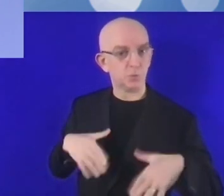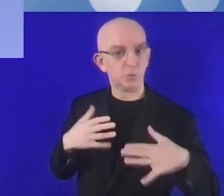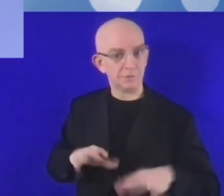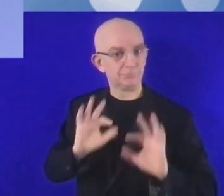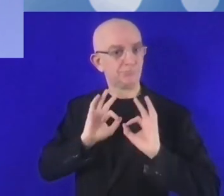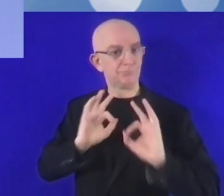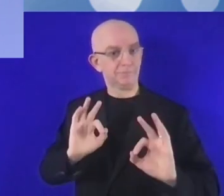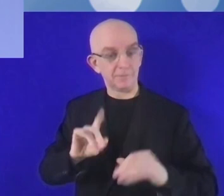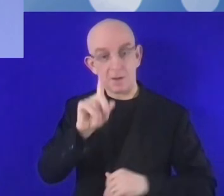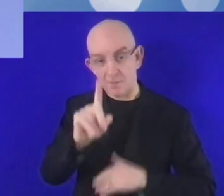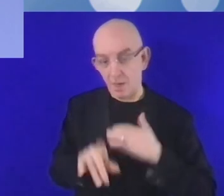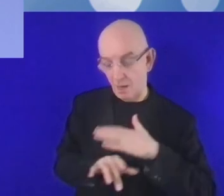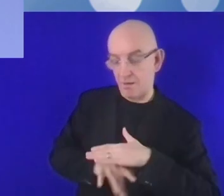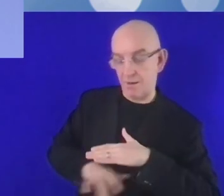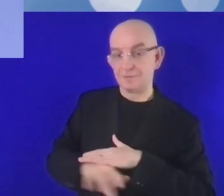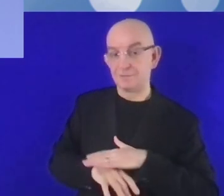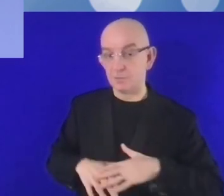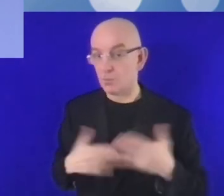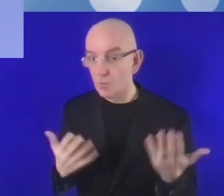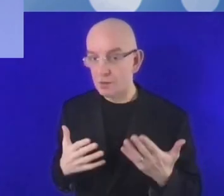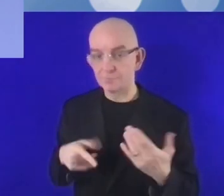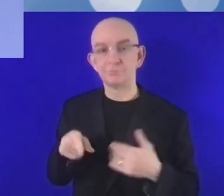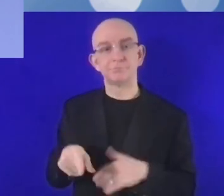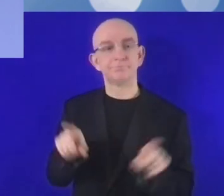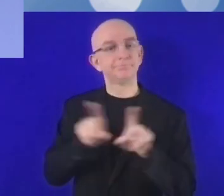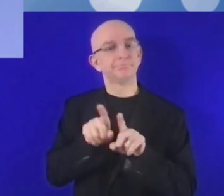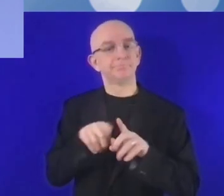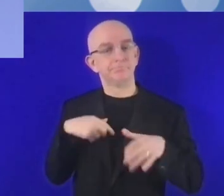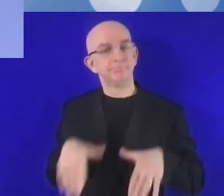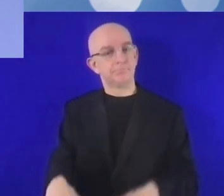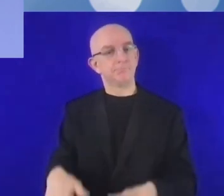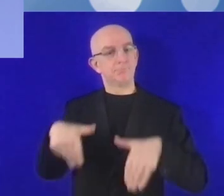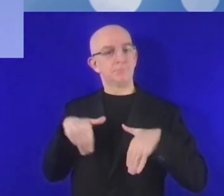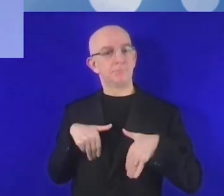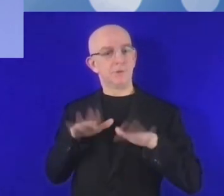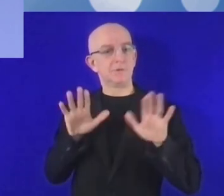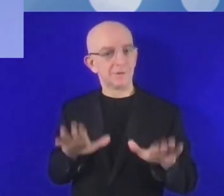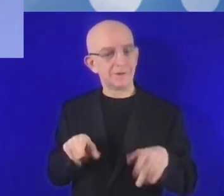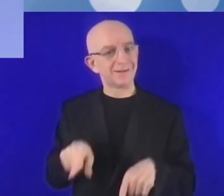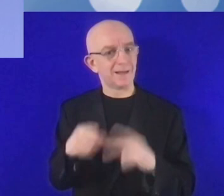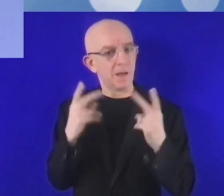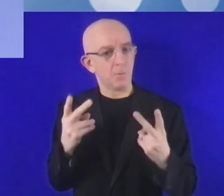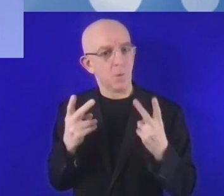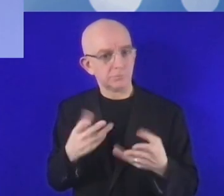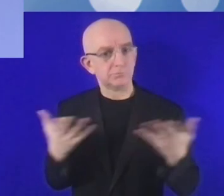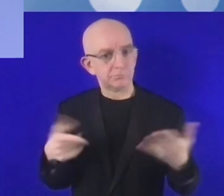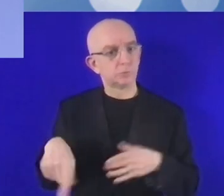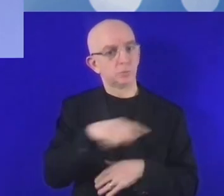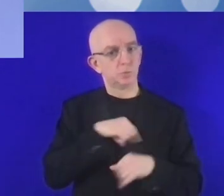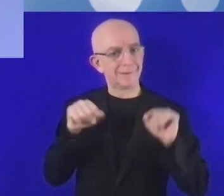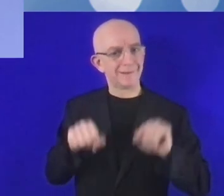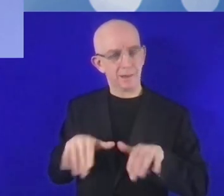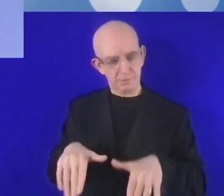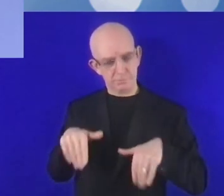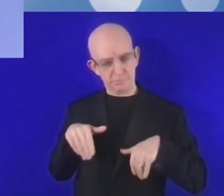现，这是一个非常主观的感受。但是还有一个非常客观的事情，也就是说用科学来分析和